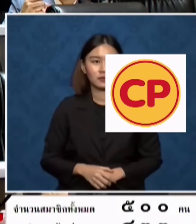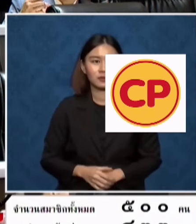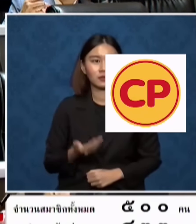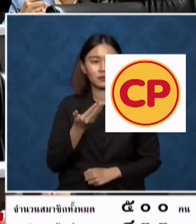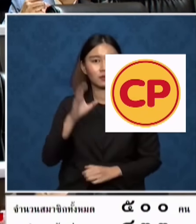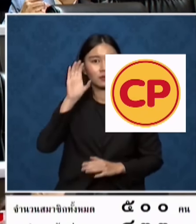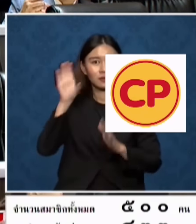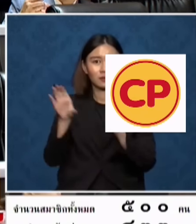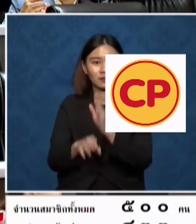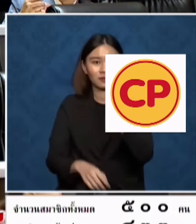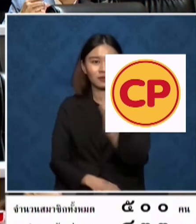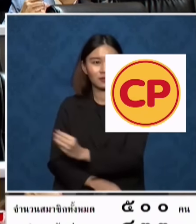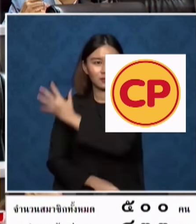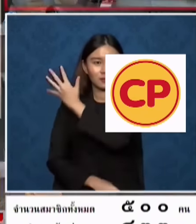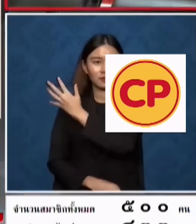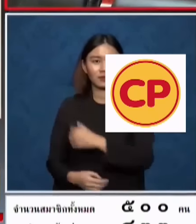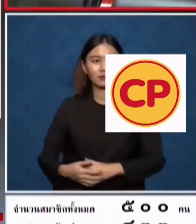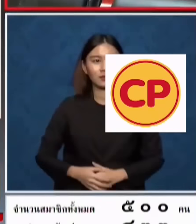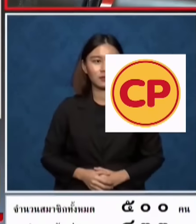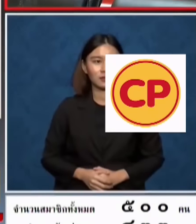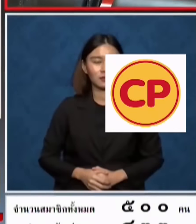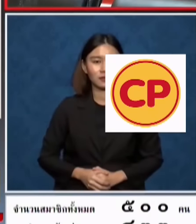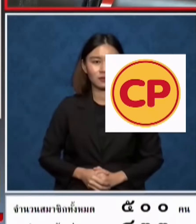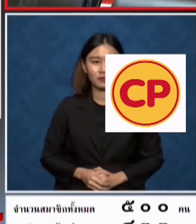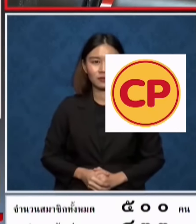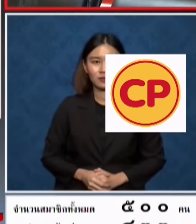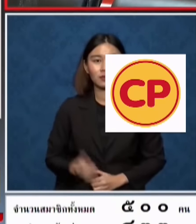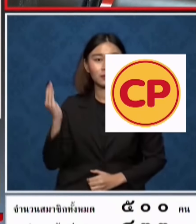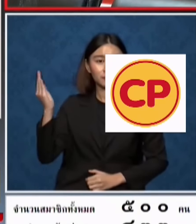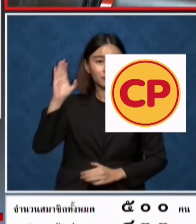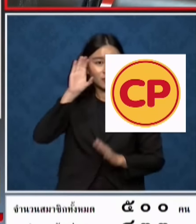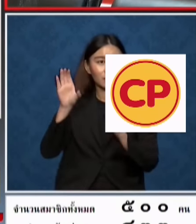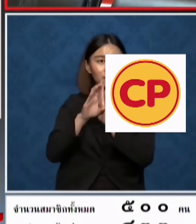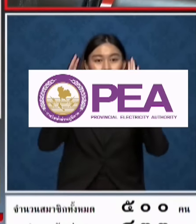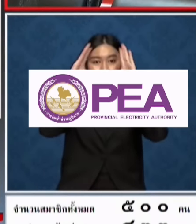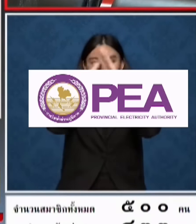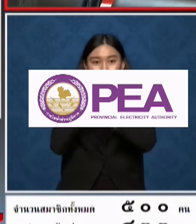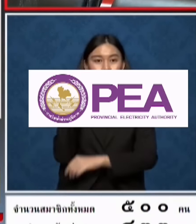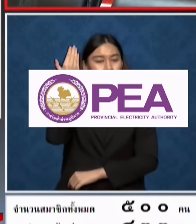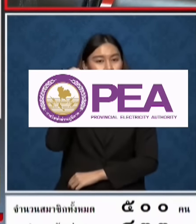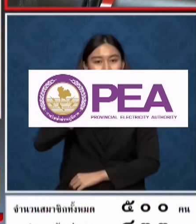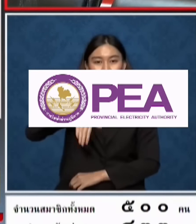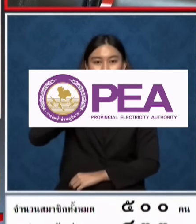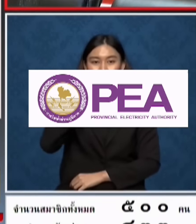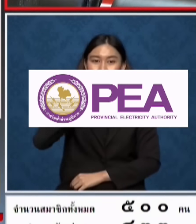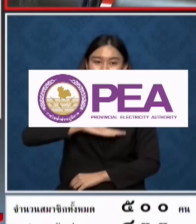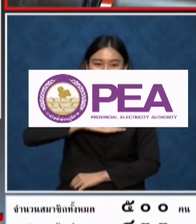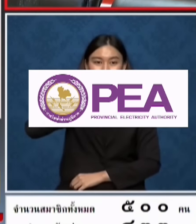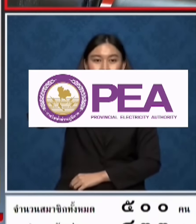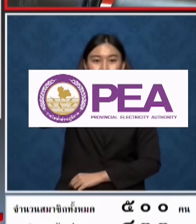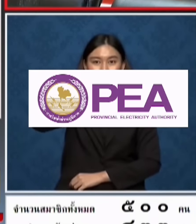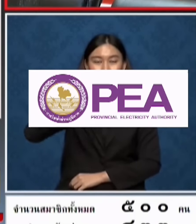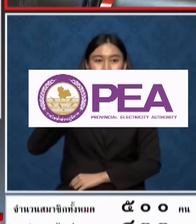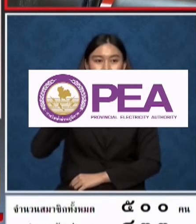อทศเนี่ยเขาอยู่ในฝั่งของพรรคเพื่อไทยใช่ไหมคะหมอทศพรเสรีรักษ์สสแพร่พรรคเพื่อไทยแล้วเราก็เคยพูดคุยกับหมอทศเนี่ยแบบ